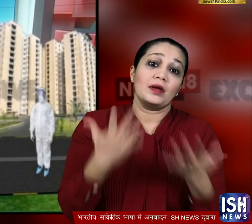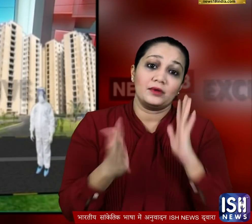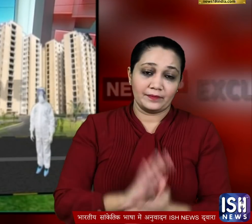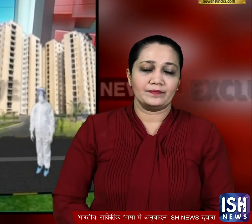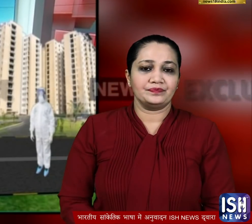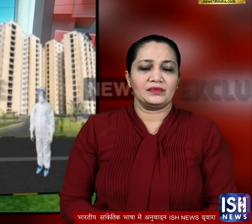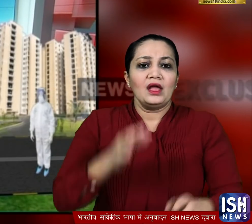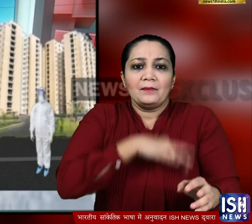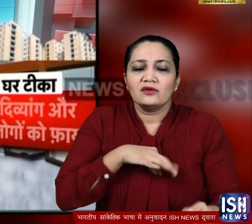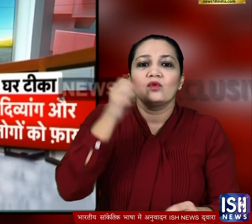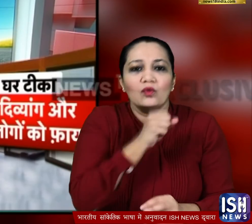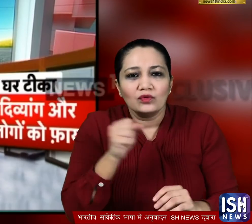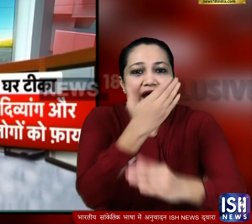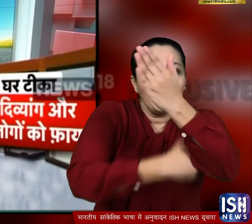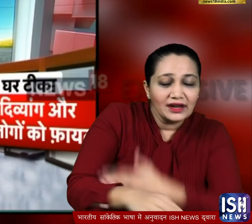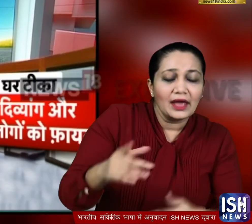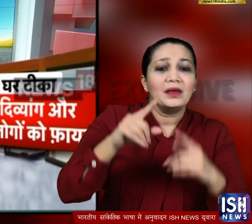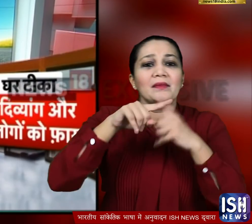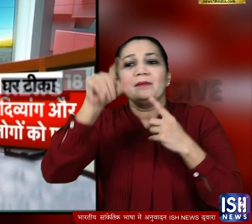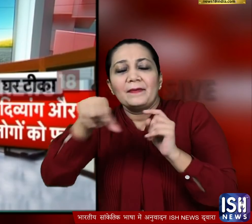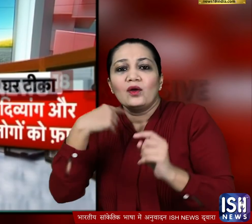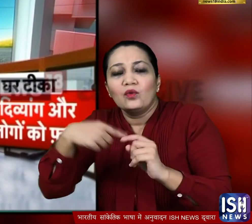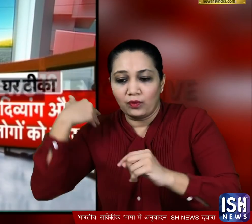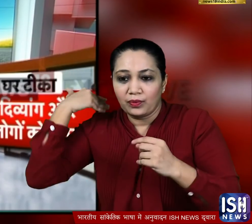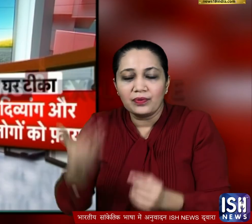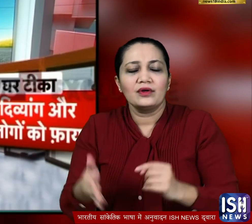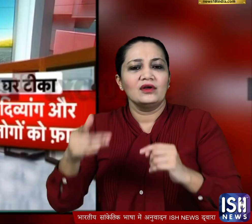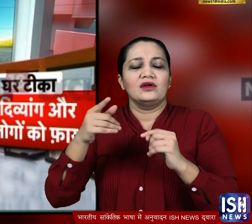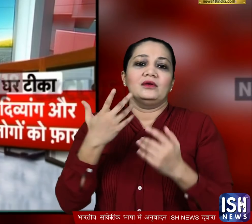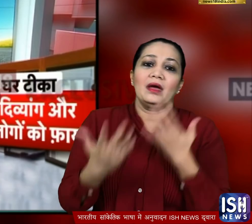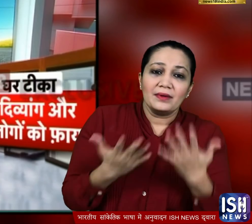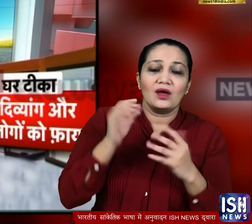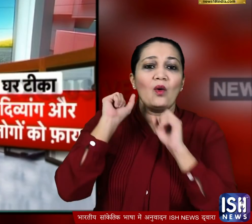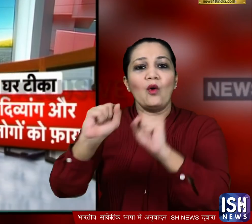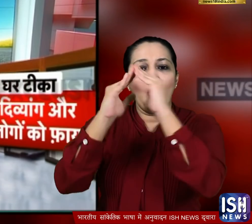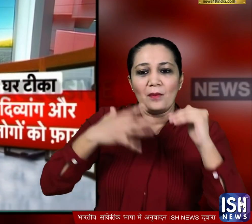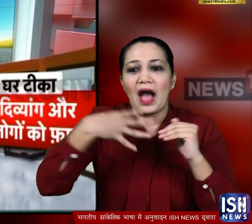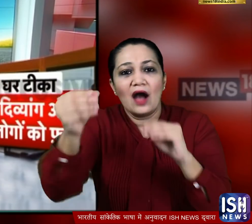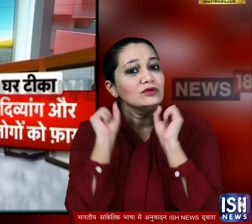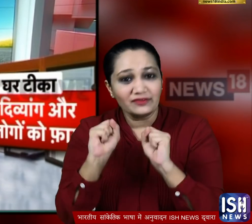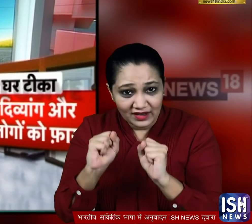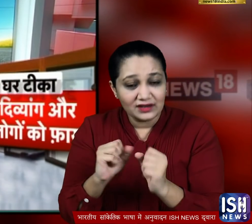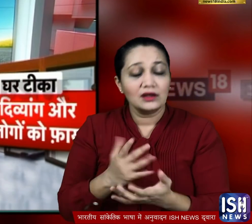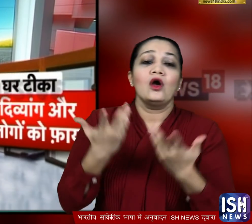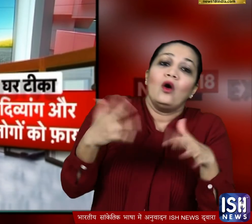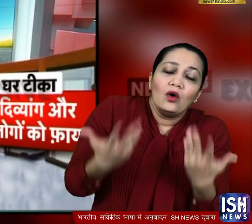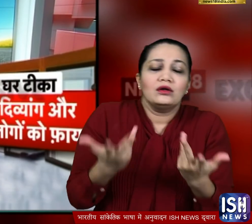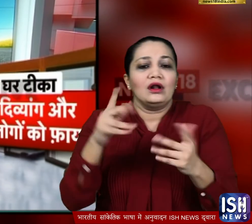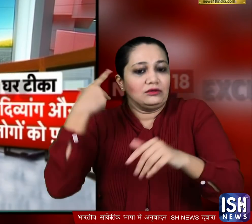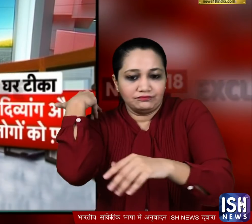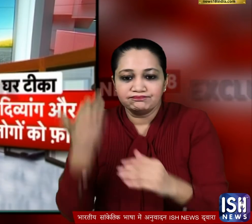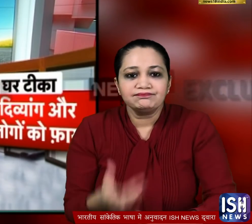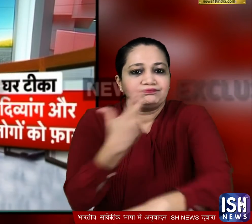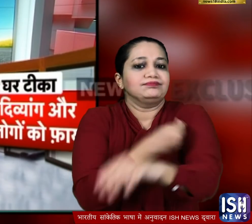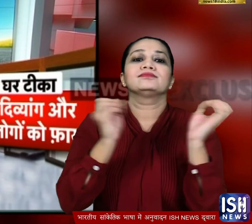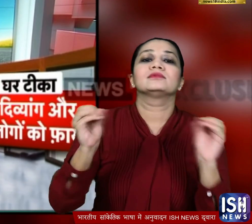हैं, जिसका फायदा बुजुर्ग, दिव्यांग और उन लोगों को भी होगा जो या तो अपने घरों से बाहर नहीं निकल सकते या जिनको अब तक